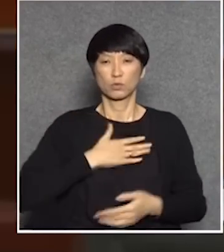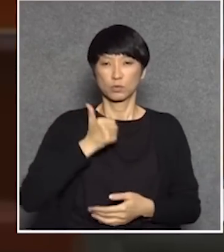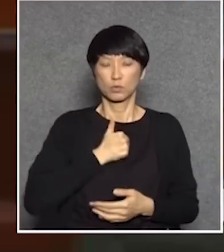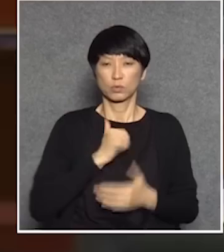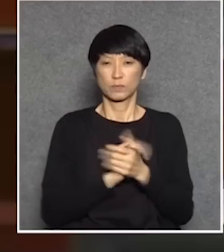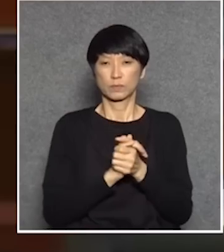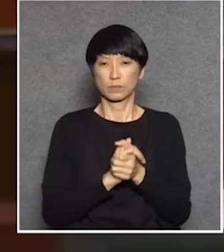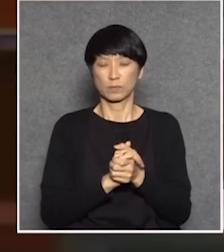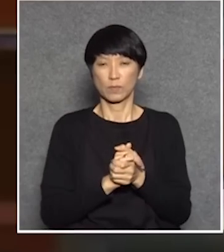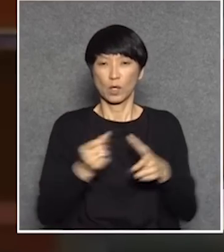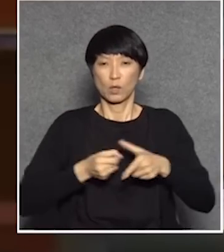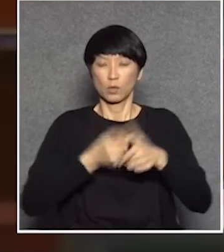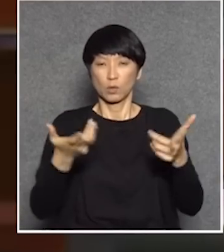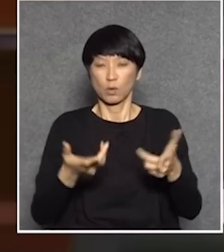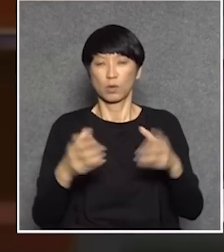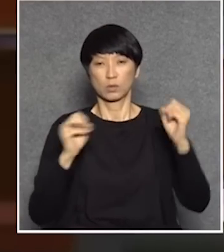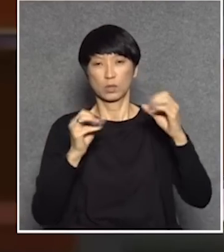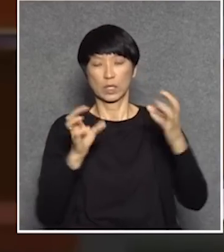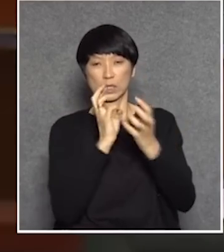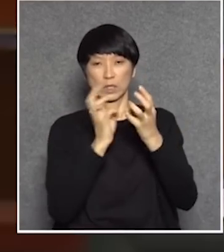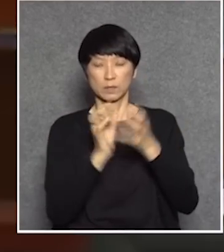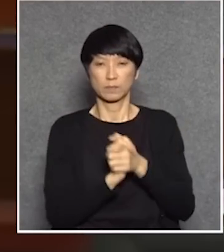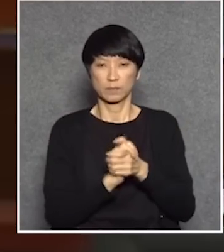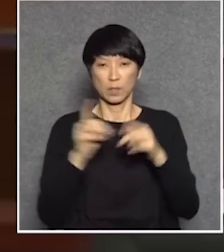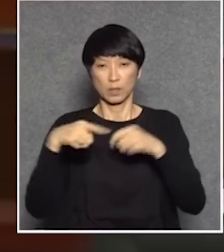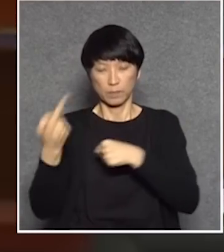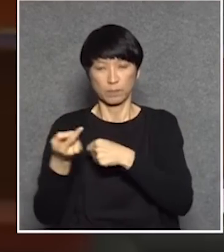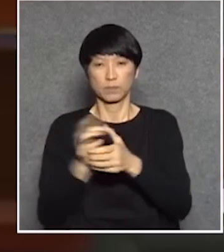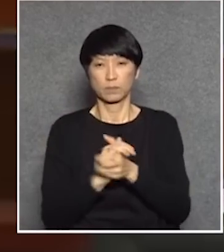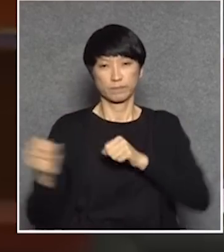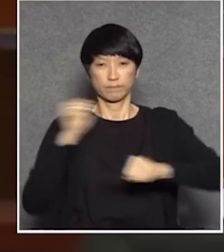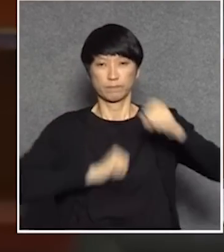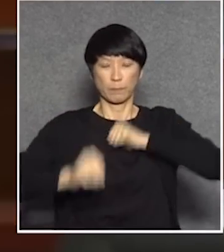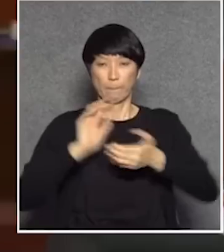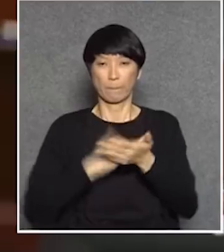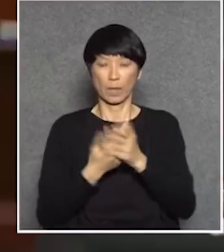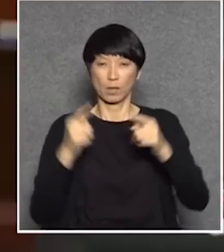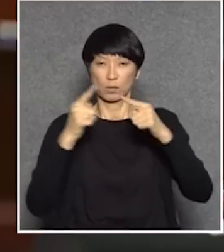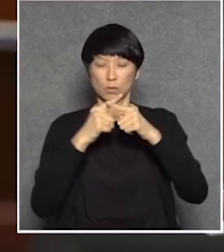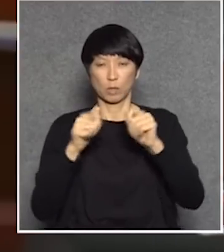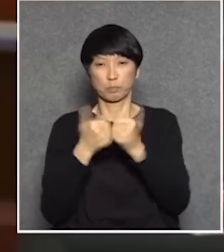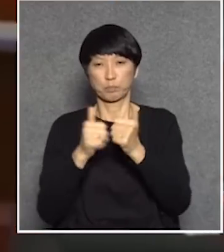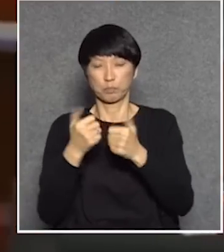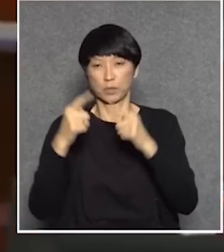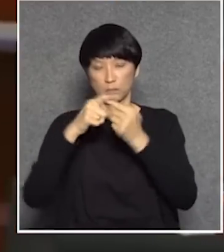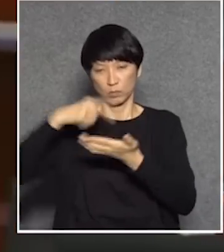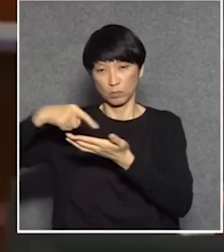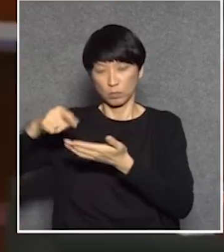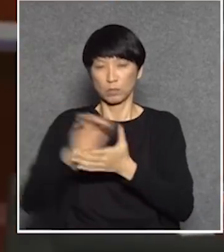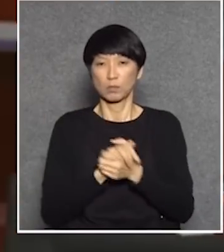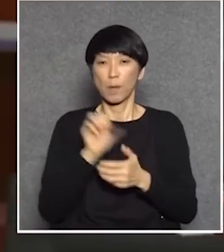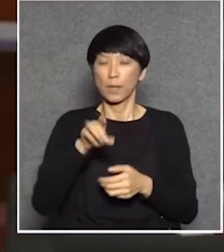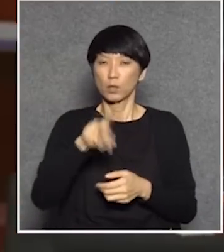會嗰啲公開聆訊嘅資料。嗱，另外一位又好活躍，但係冇人識嘅，即係做民意調查，問佢識唔